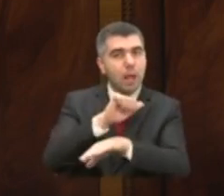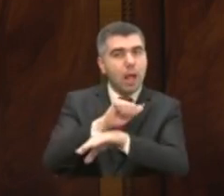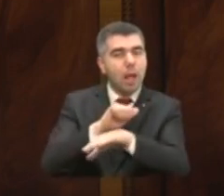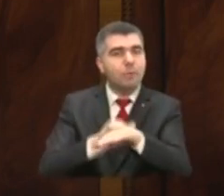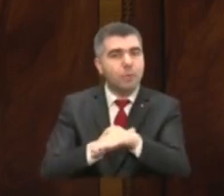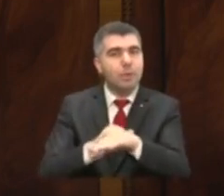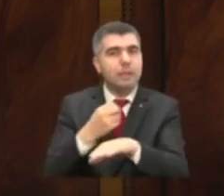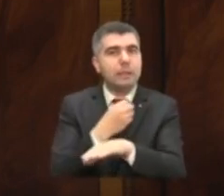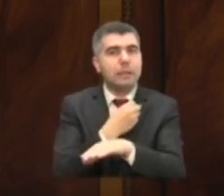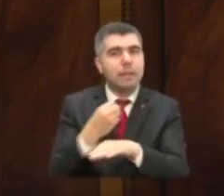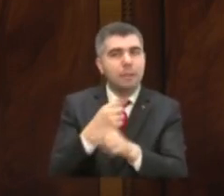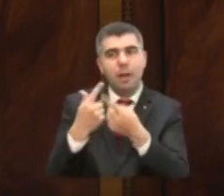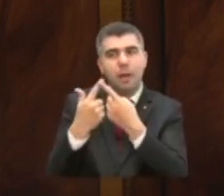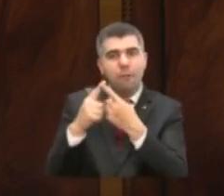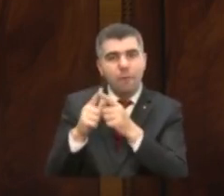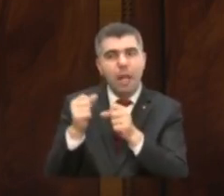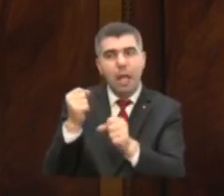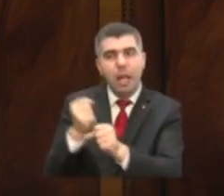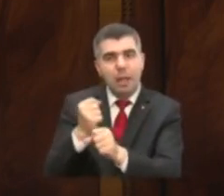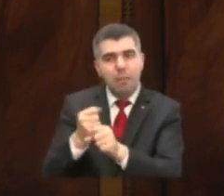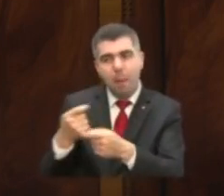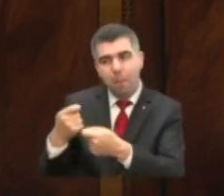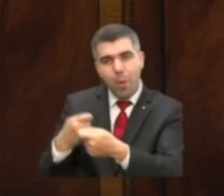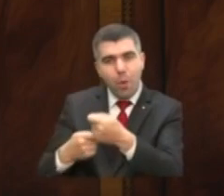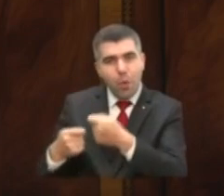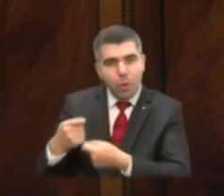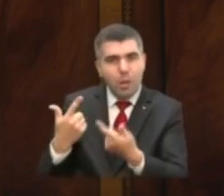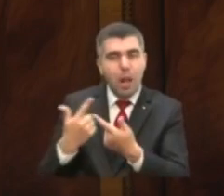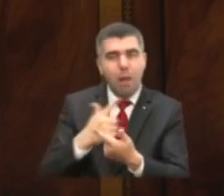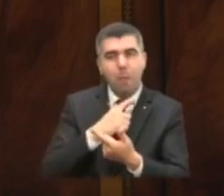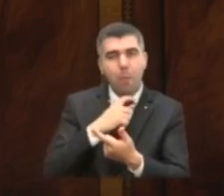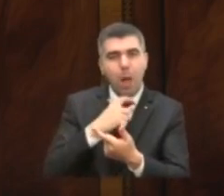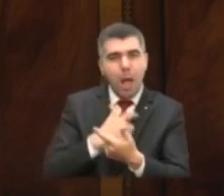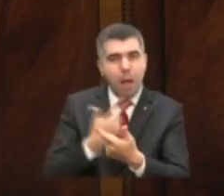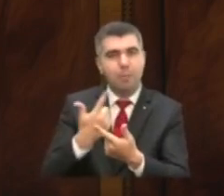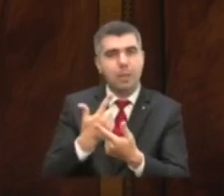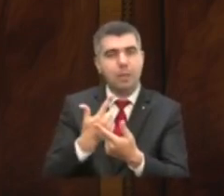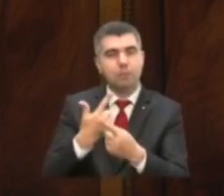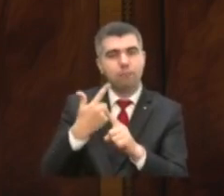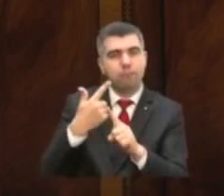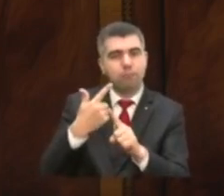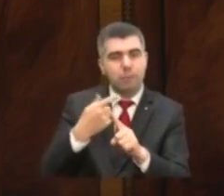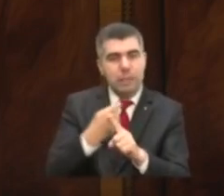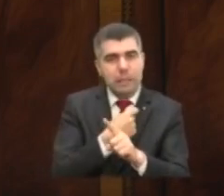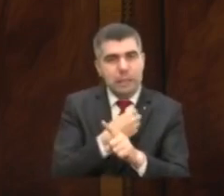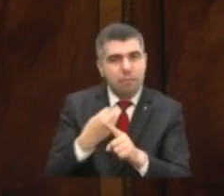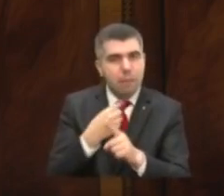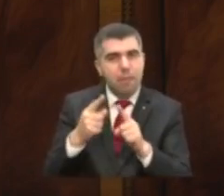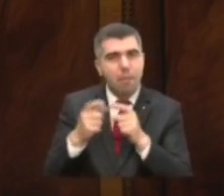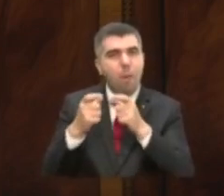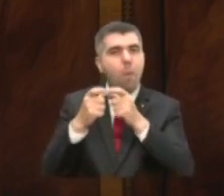لفائدة العمال المستقلين وأصحاب المهن الحرة وكذلك توسيع التغطية